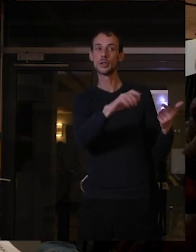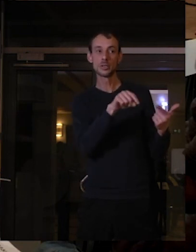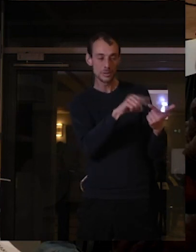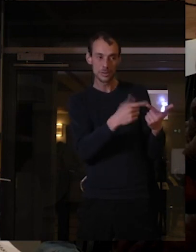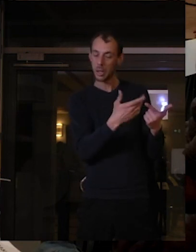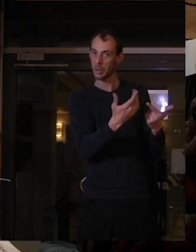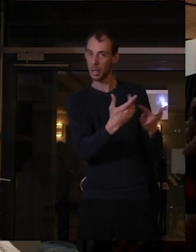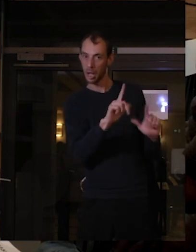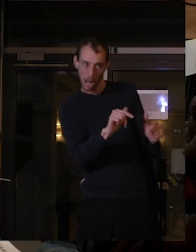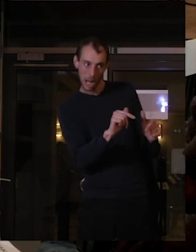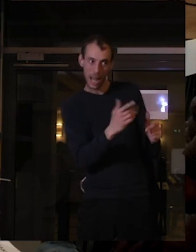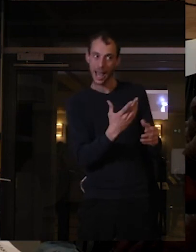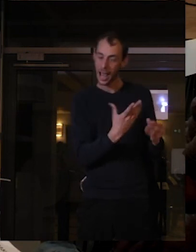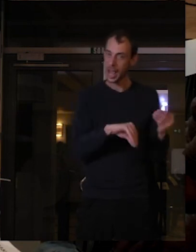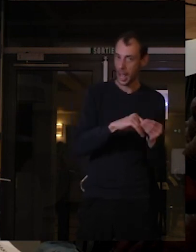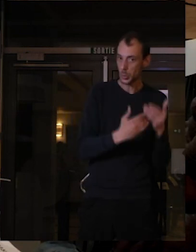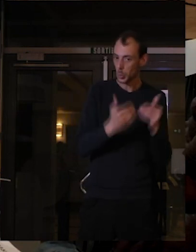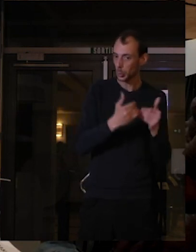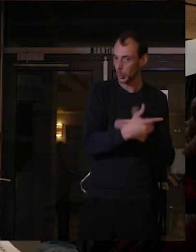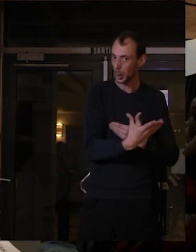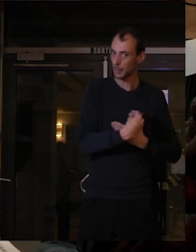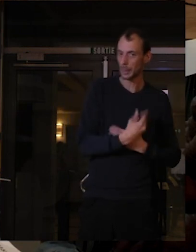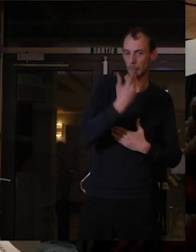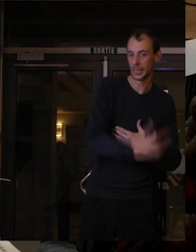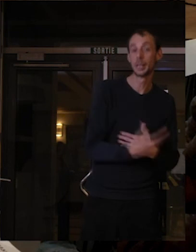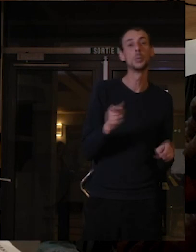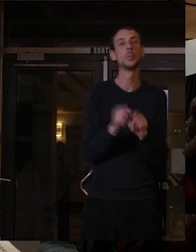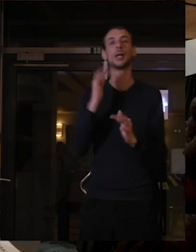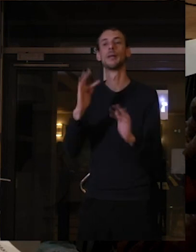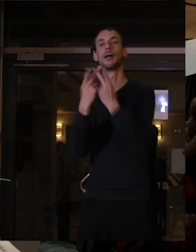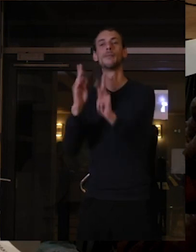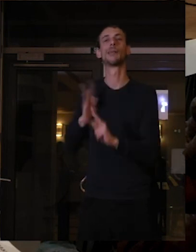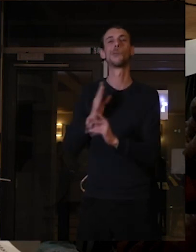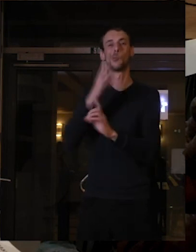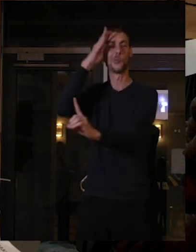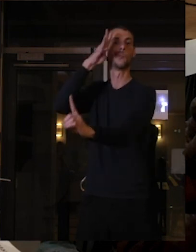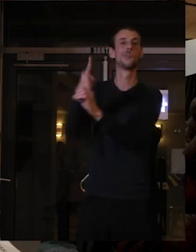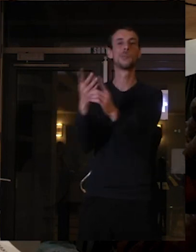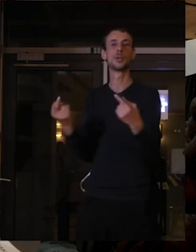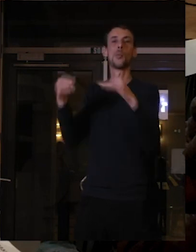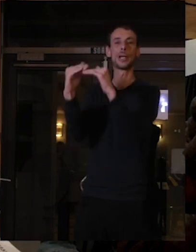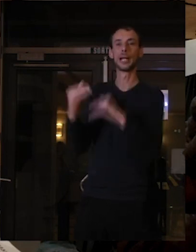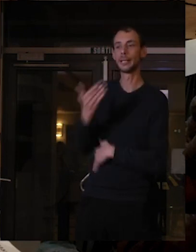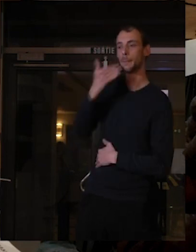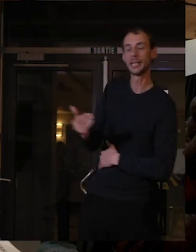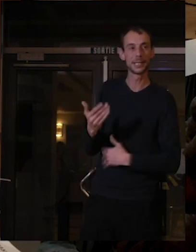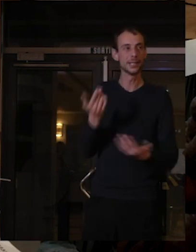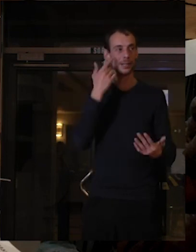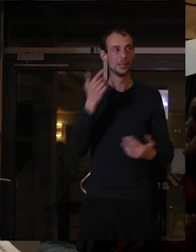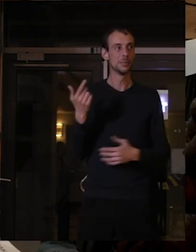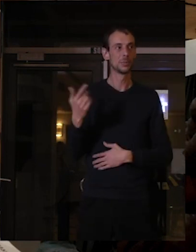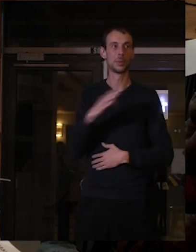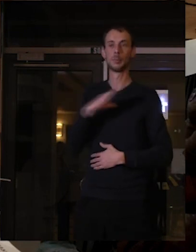co-animé cet événement. J'en profite aussi pour remercier la mission égalité de la ville de Bordeaux, donc Maë Giraud et Sarah Jégou